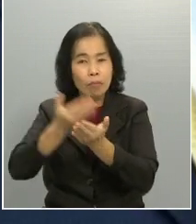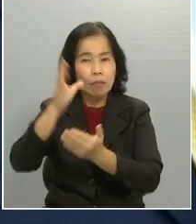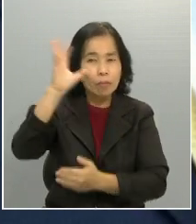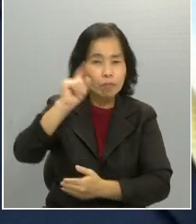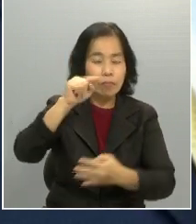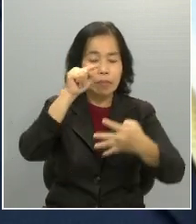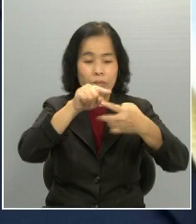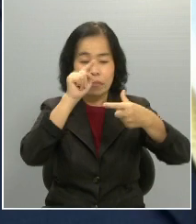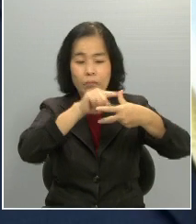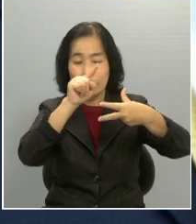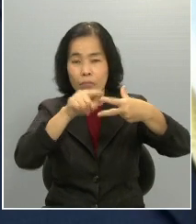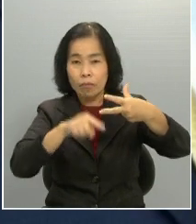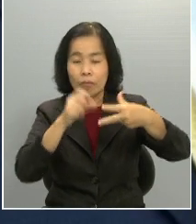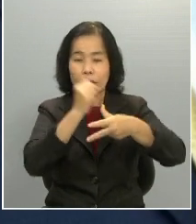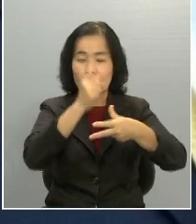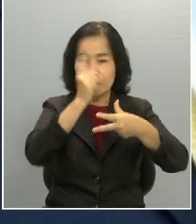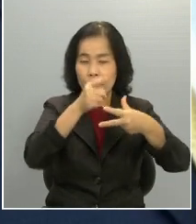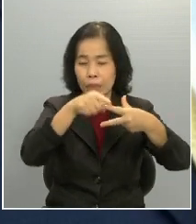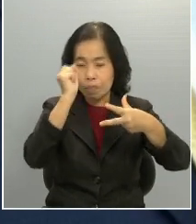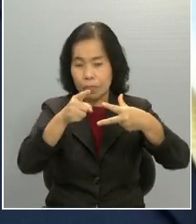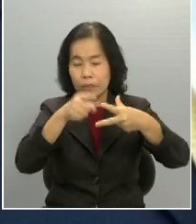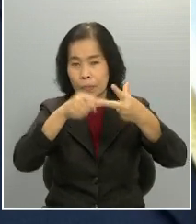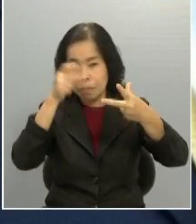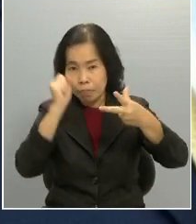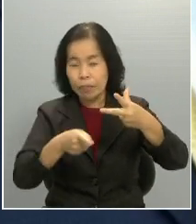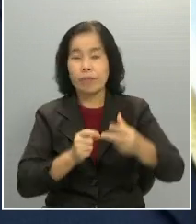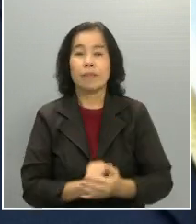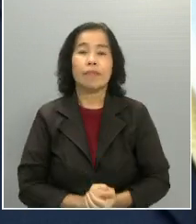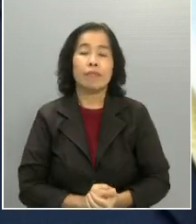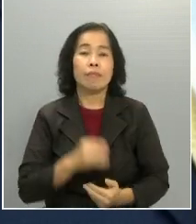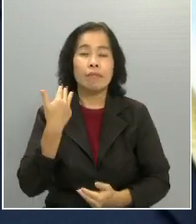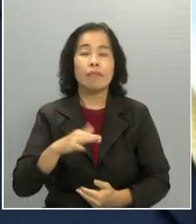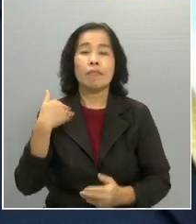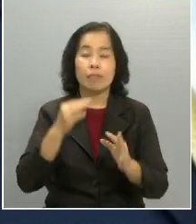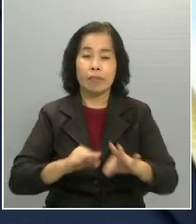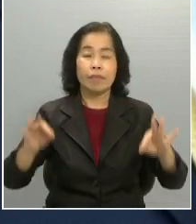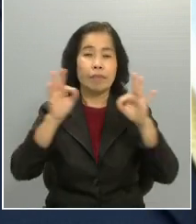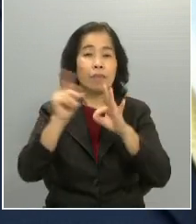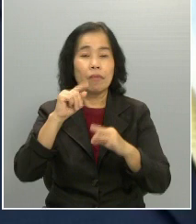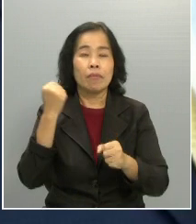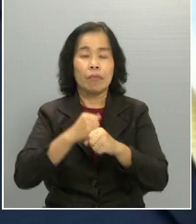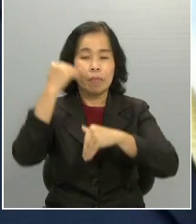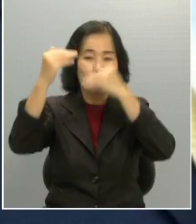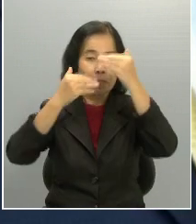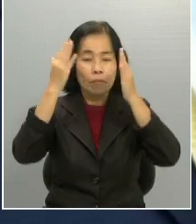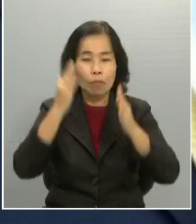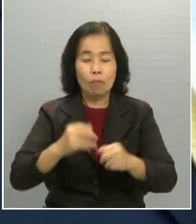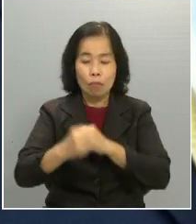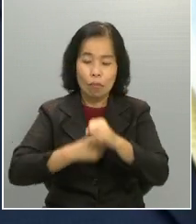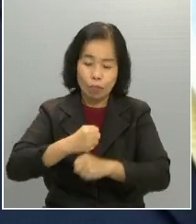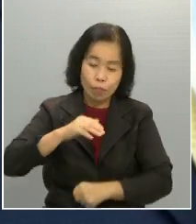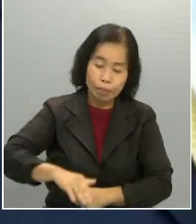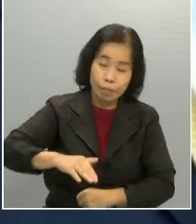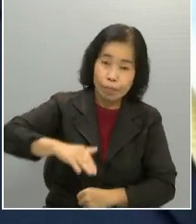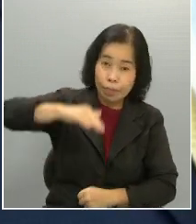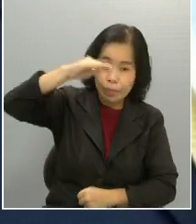เน้นทำได้จริงไม่ขายฝันแล้วก็บอกต่อไปจุดสำคัญก็คือการพัฒนาคนทุกช่วงวัยพลเอก